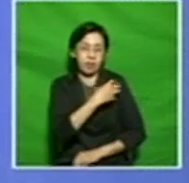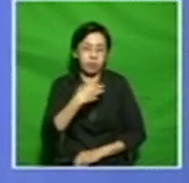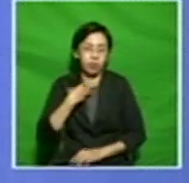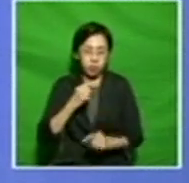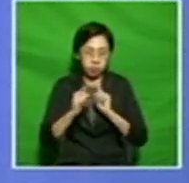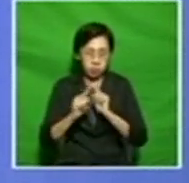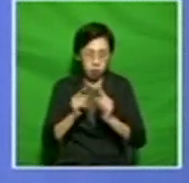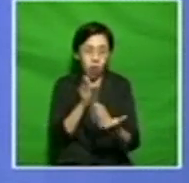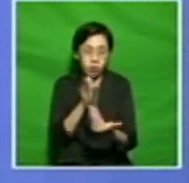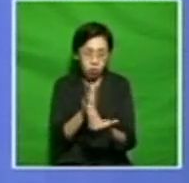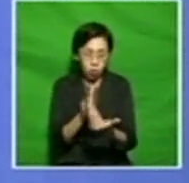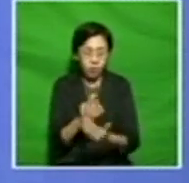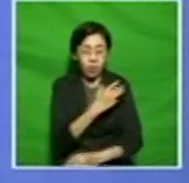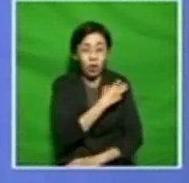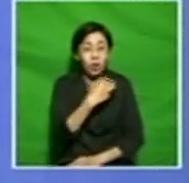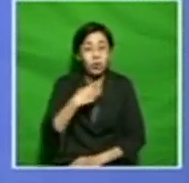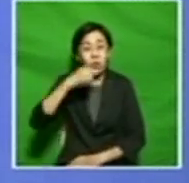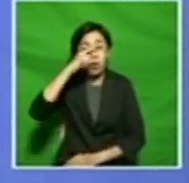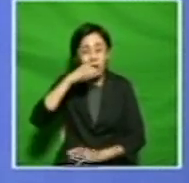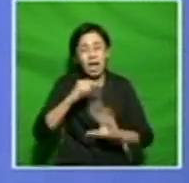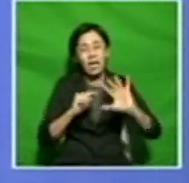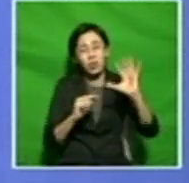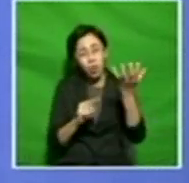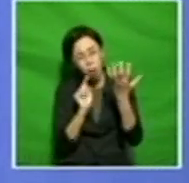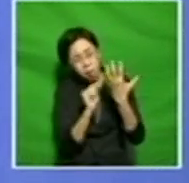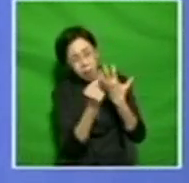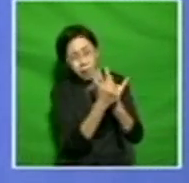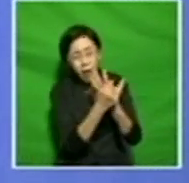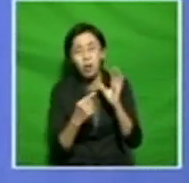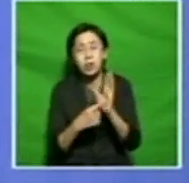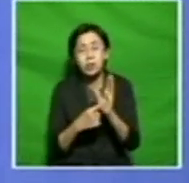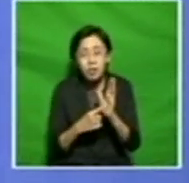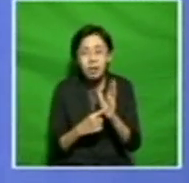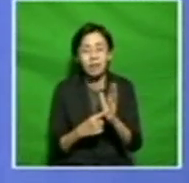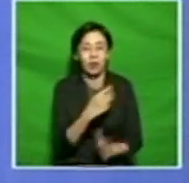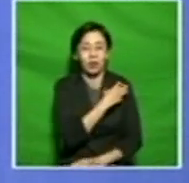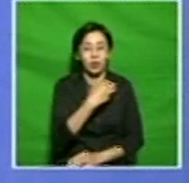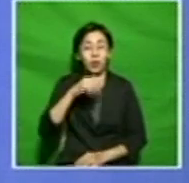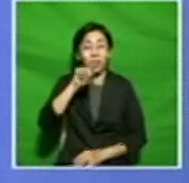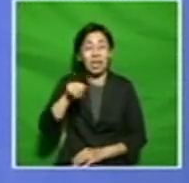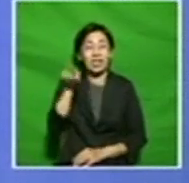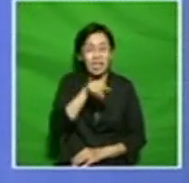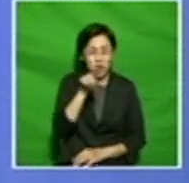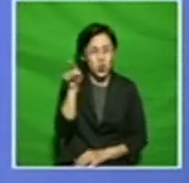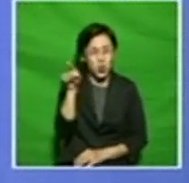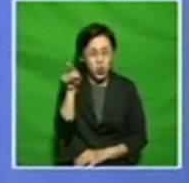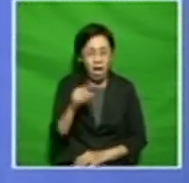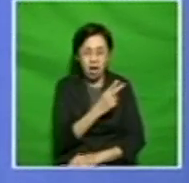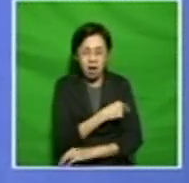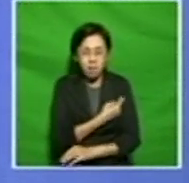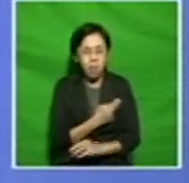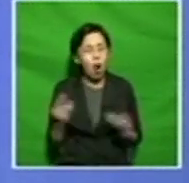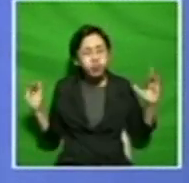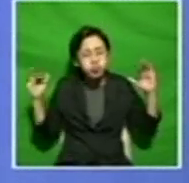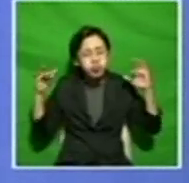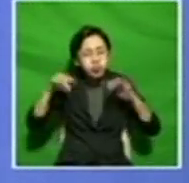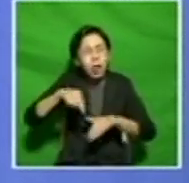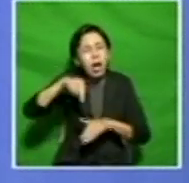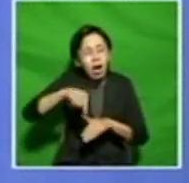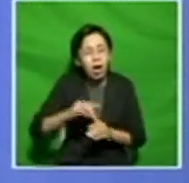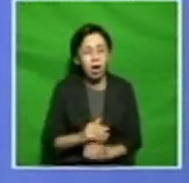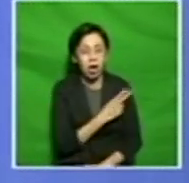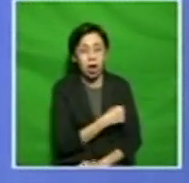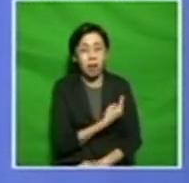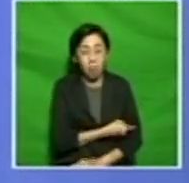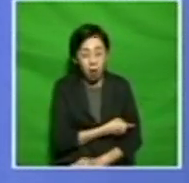วันนี้ทูตไทยในหลายประเทศเช่นอังกฤษก็ใช้มาตรการระดมหมอที่ไปอยู่หมอไทยเนี่ยนะที่